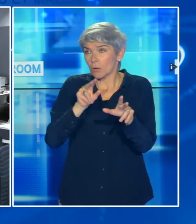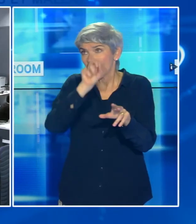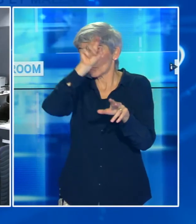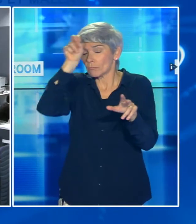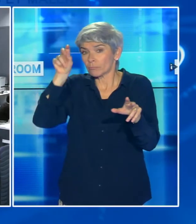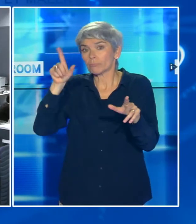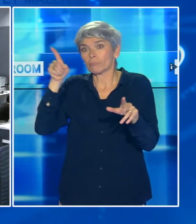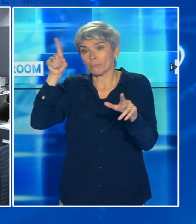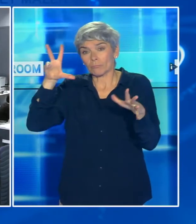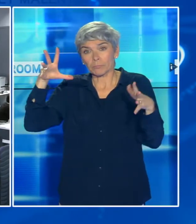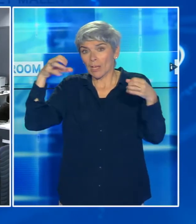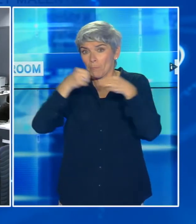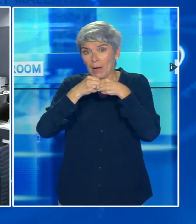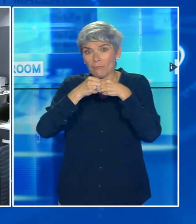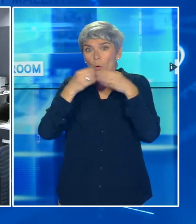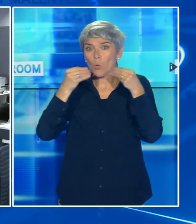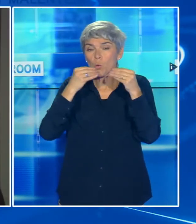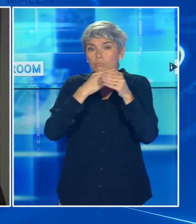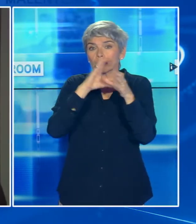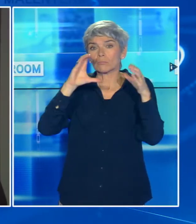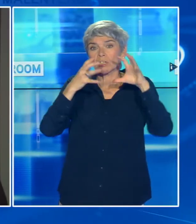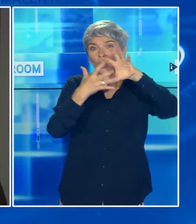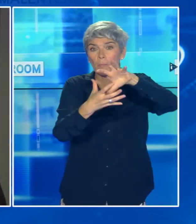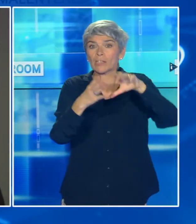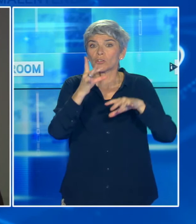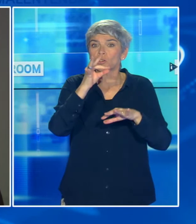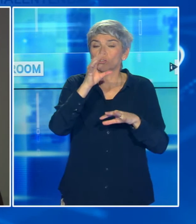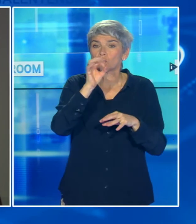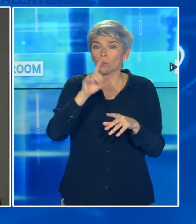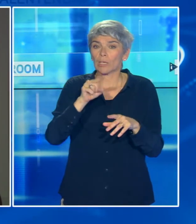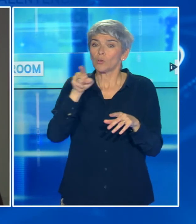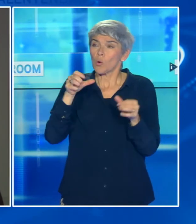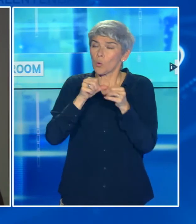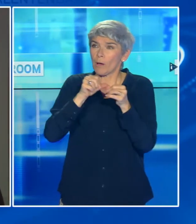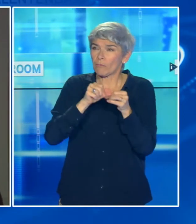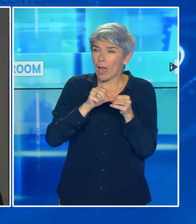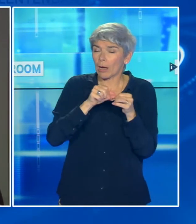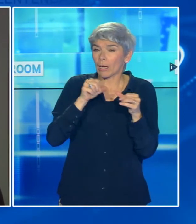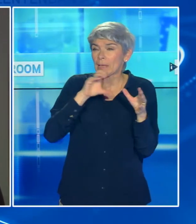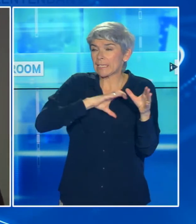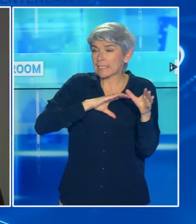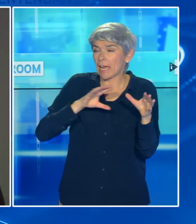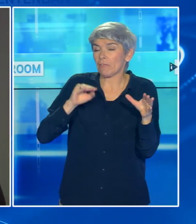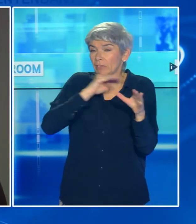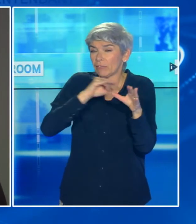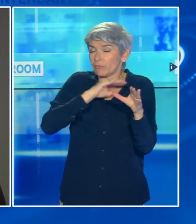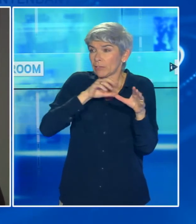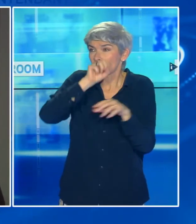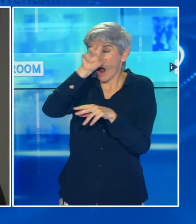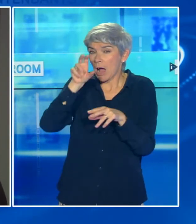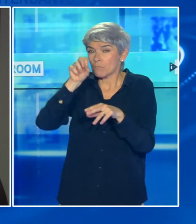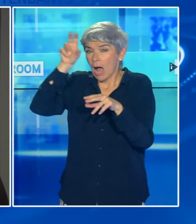s'est écrasée volontairement sur la comète Chury. On a dû voler de planète en planète pour gagner de la vitesse. On a volé grâce